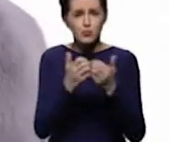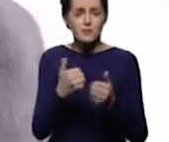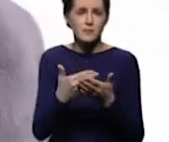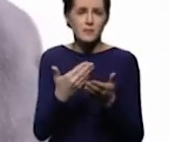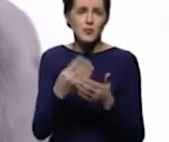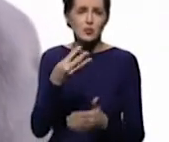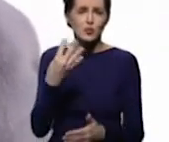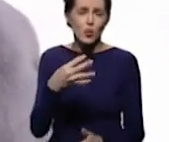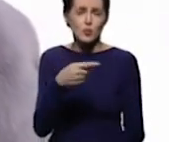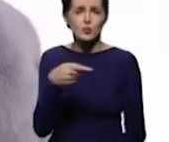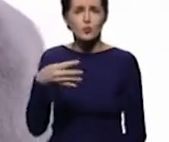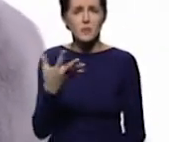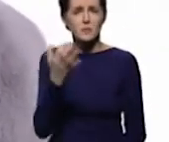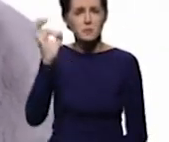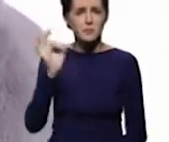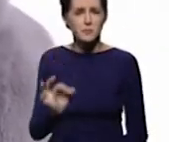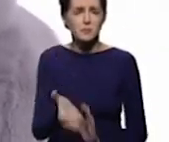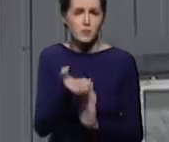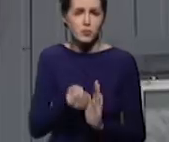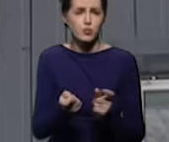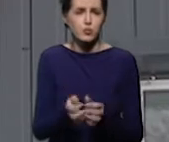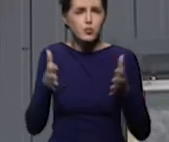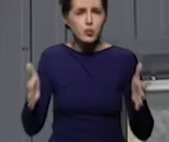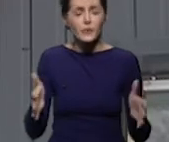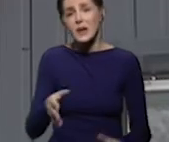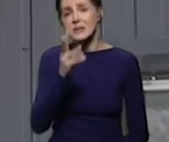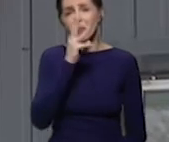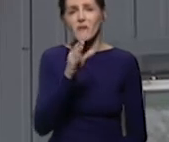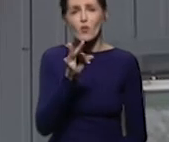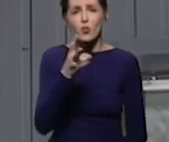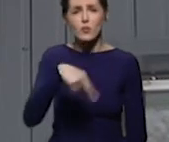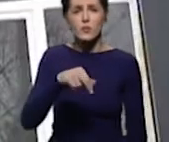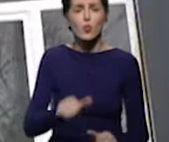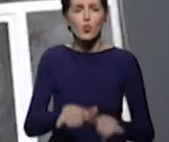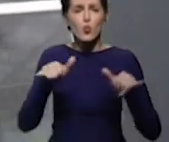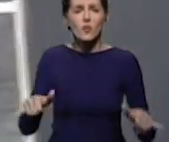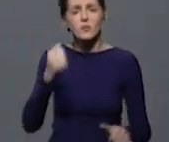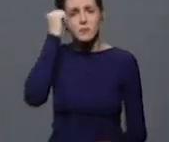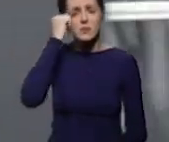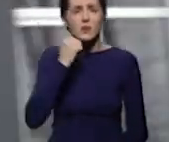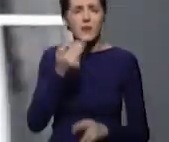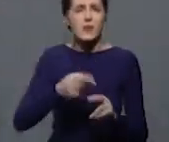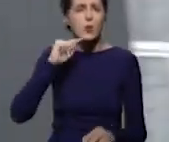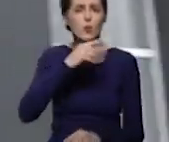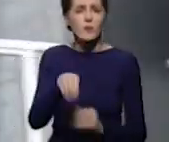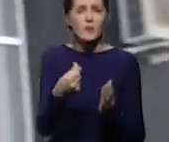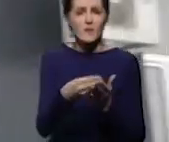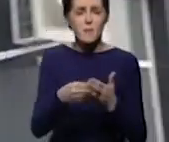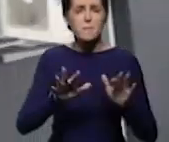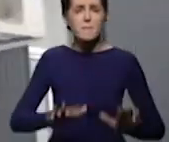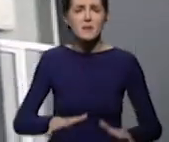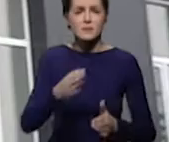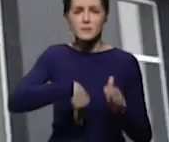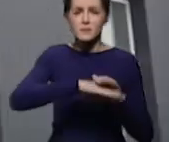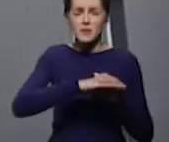на 40-45 мы получили больше. Зарплатный фонд вдалось збільшити завдяки зекономленим коштам. З міської скарбниці